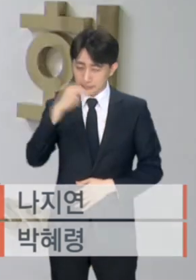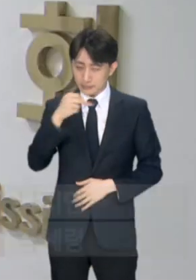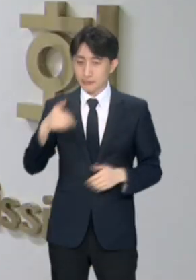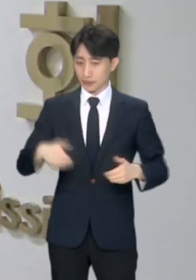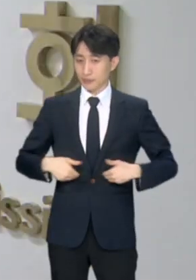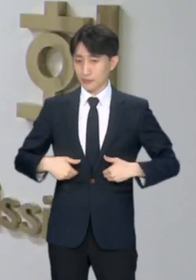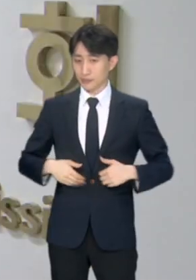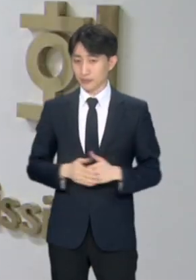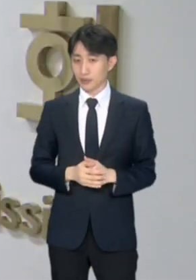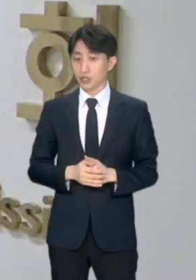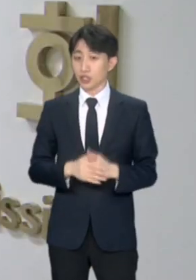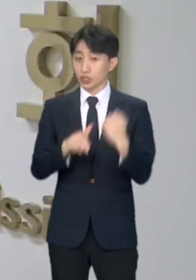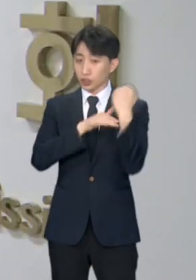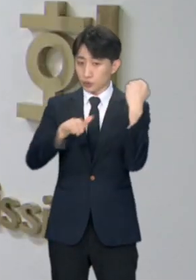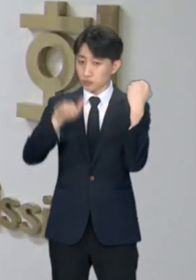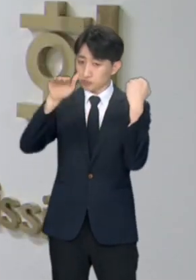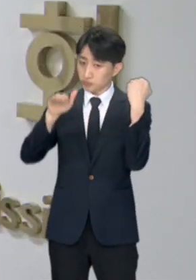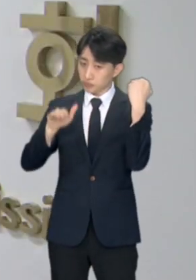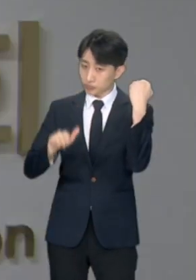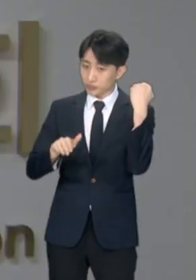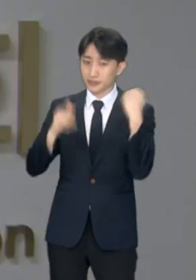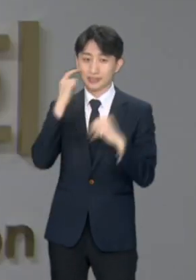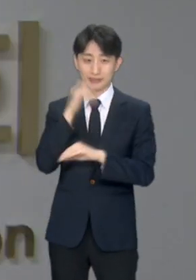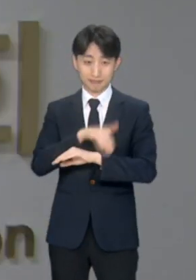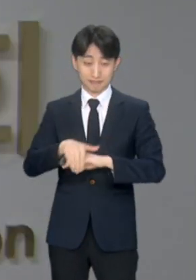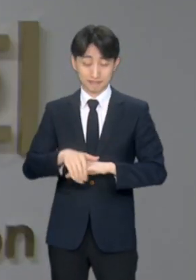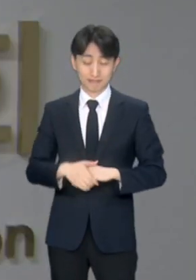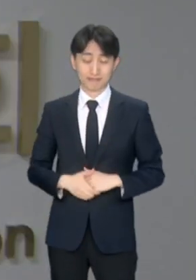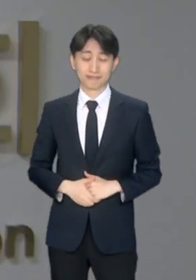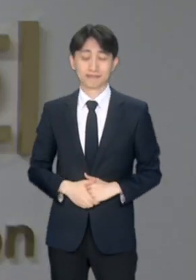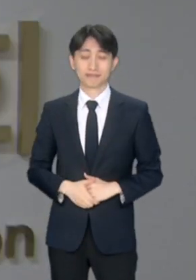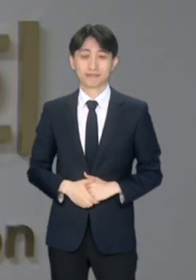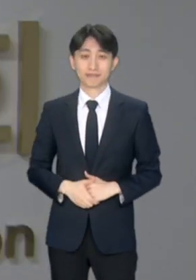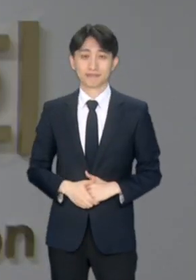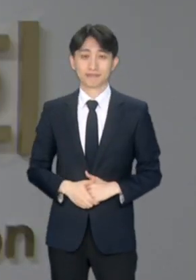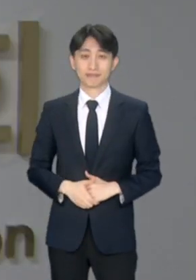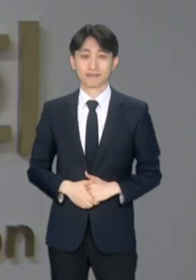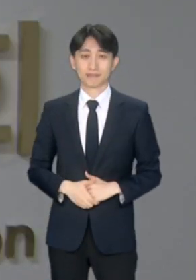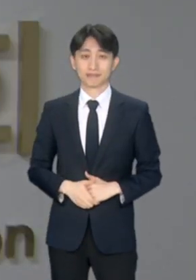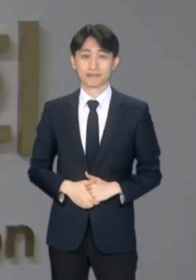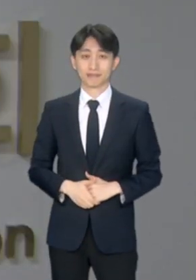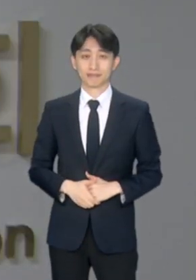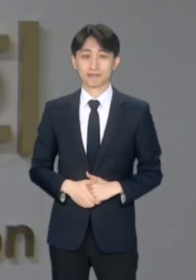기준을 조정해 나갈 방침이라고 밝혔습니다. 연합뉴스TV 박지윤입니다.